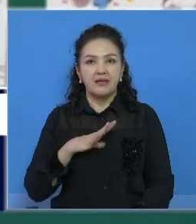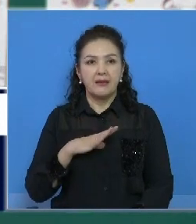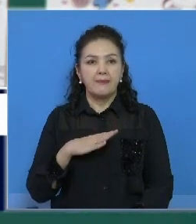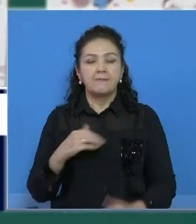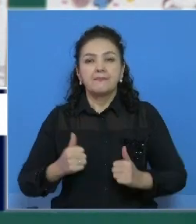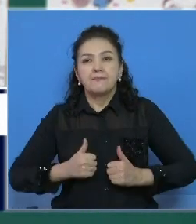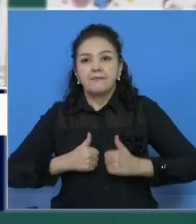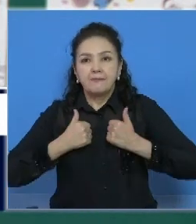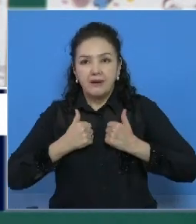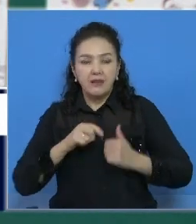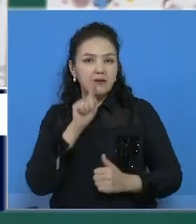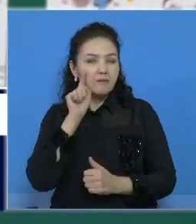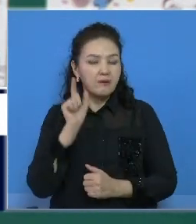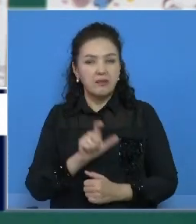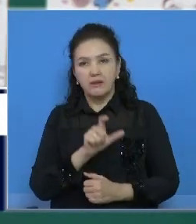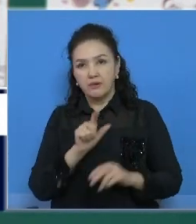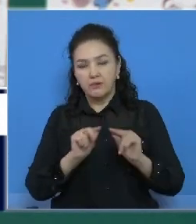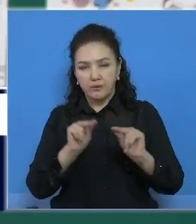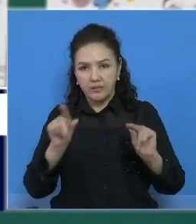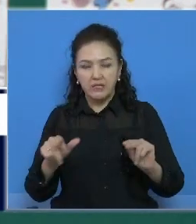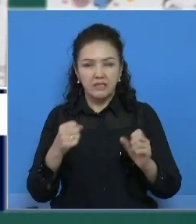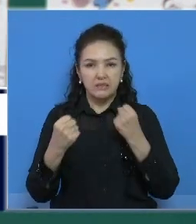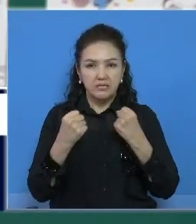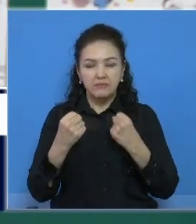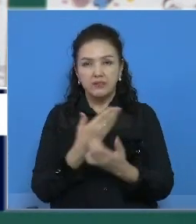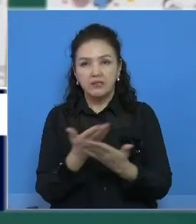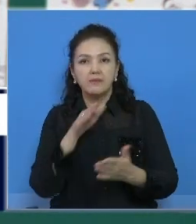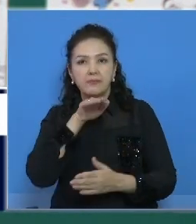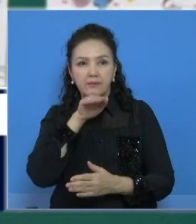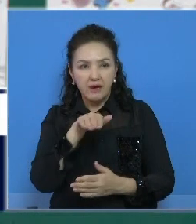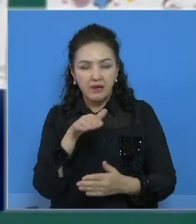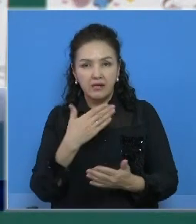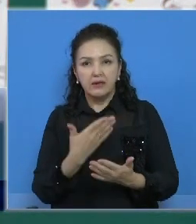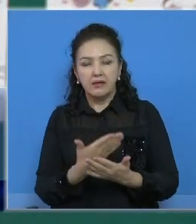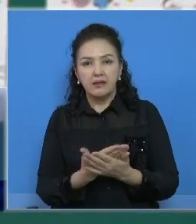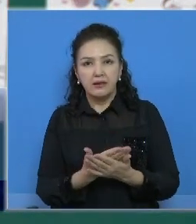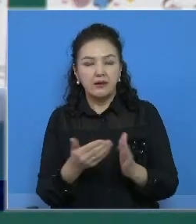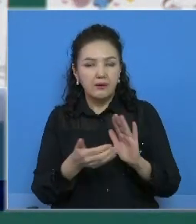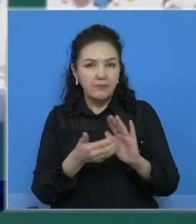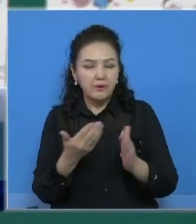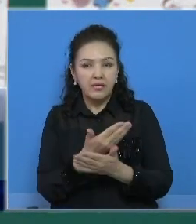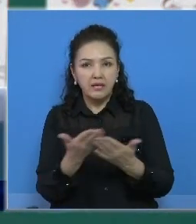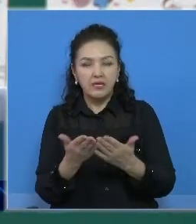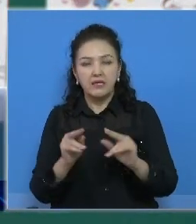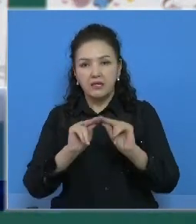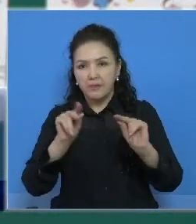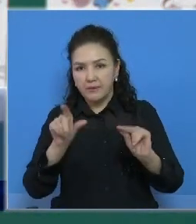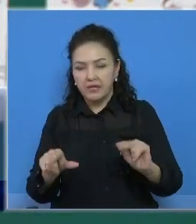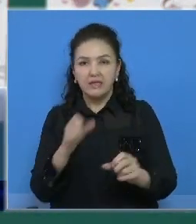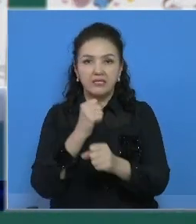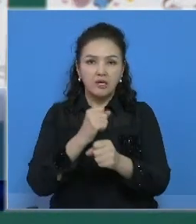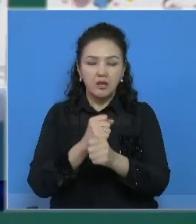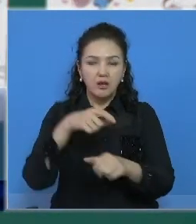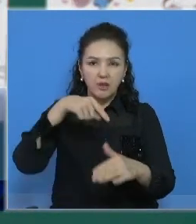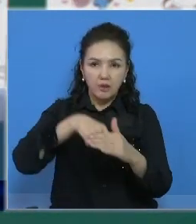мотивация молодых учителей, закрепление их в профессии, вовлечение их в педагогическую